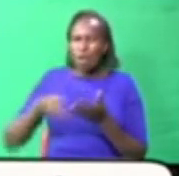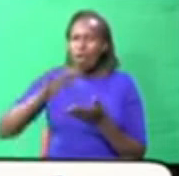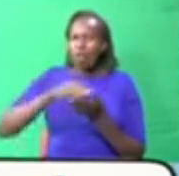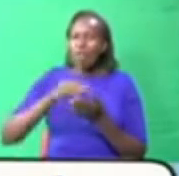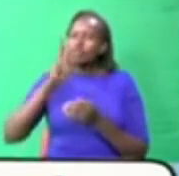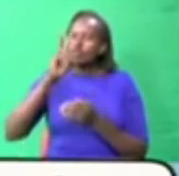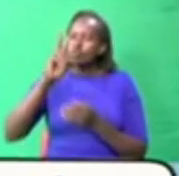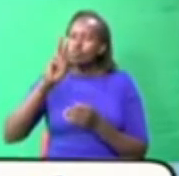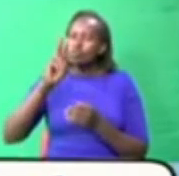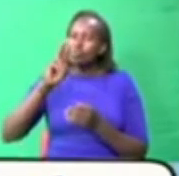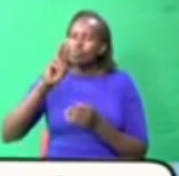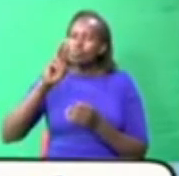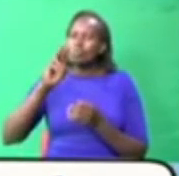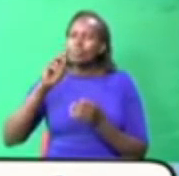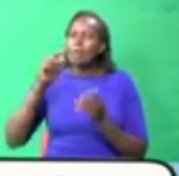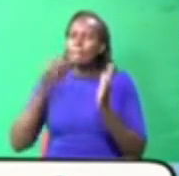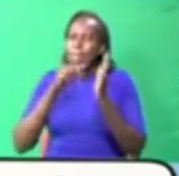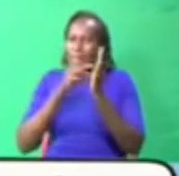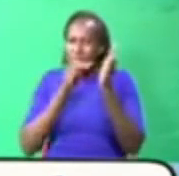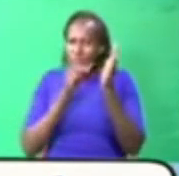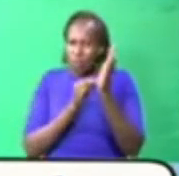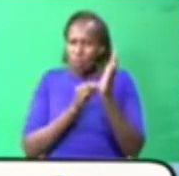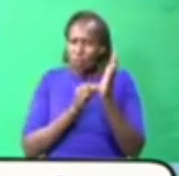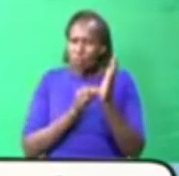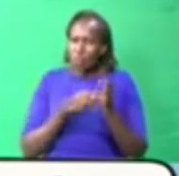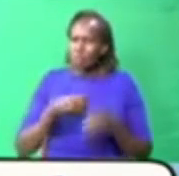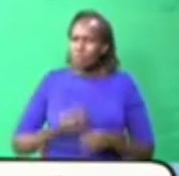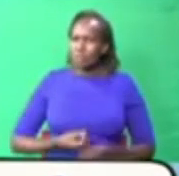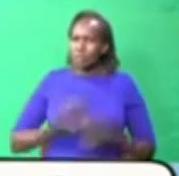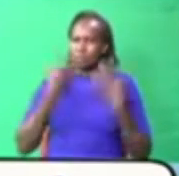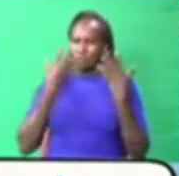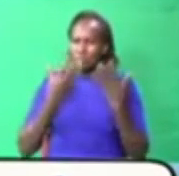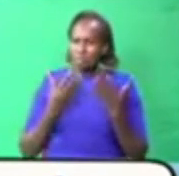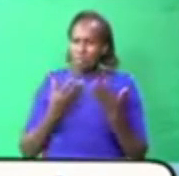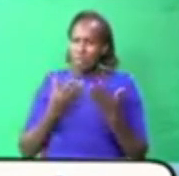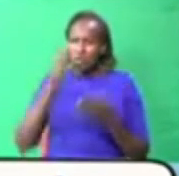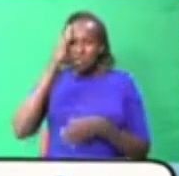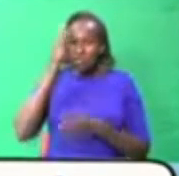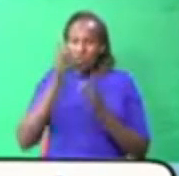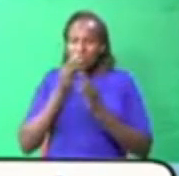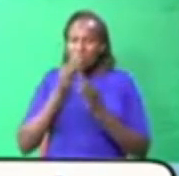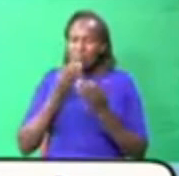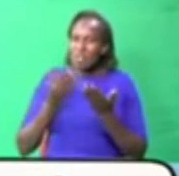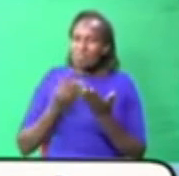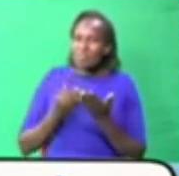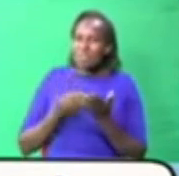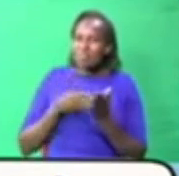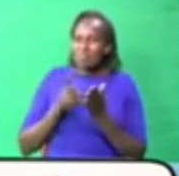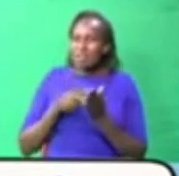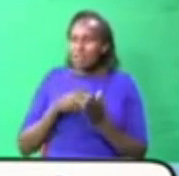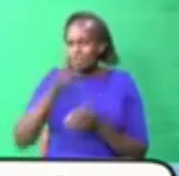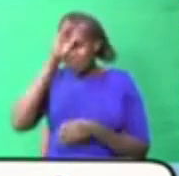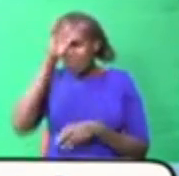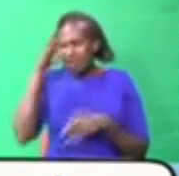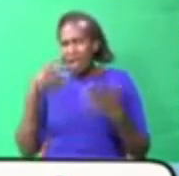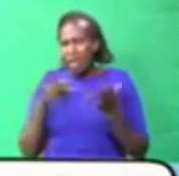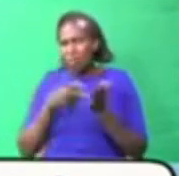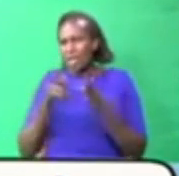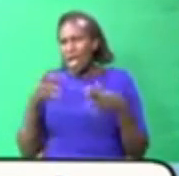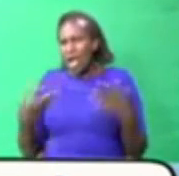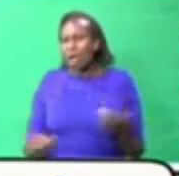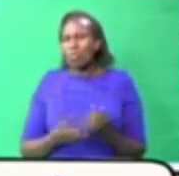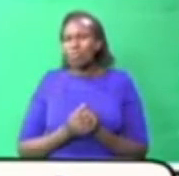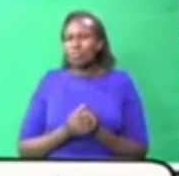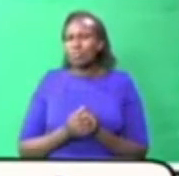Kenya shillings. Sasa akastuka. Unajua kuna deni ukiwa nayo, hata kama ni kulipiwa na unashindwa, utamwambia mtu 2 million na mkukula na